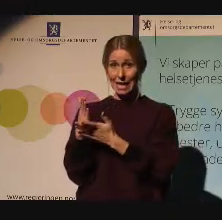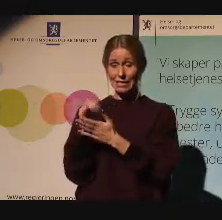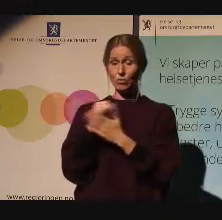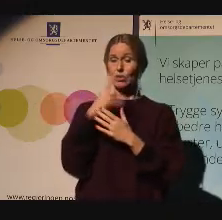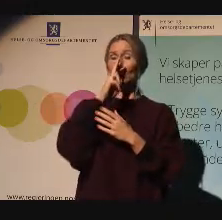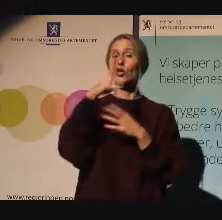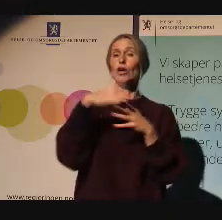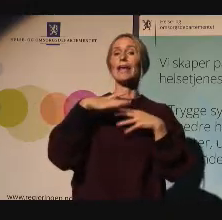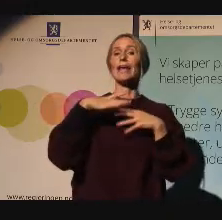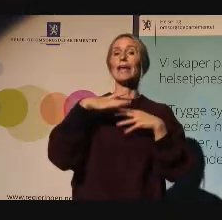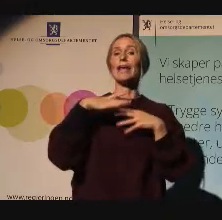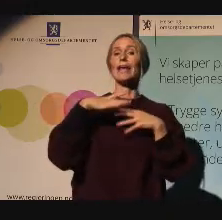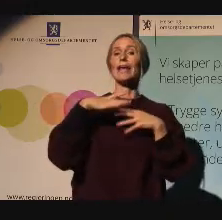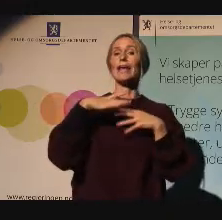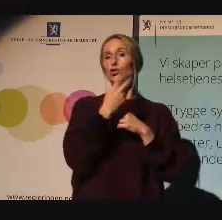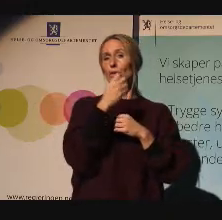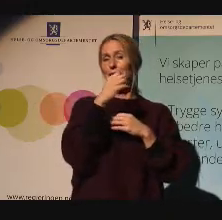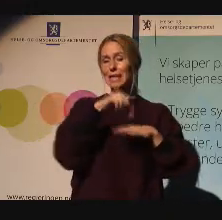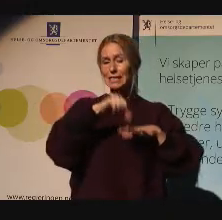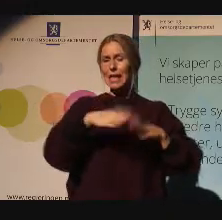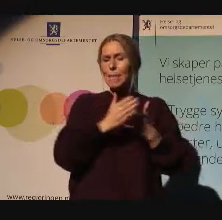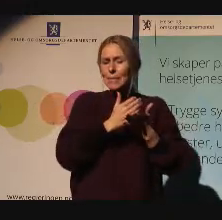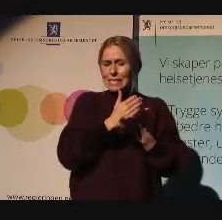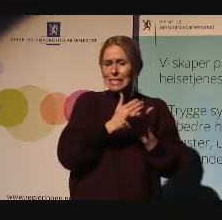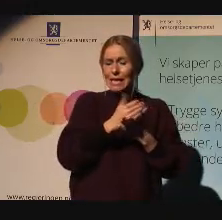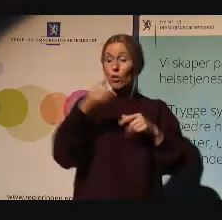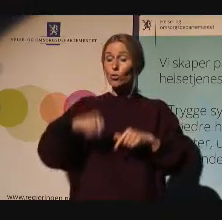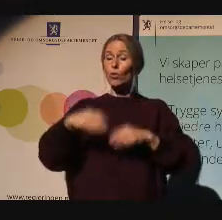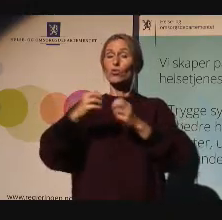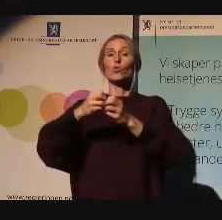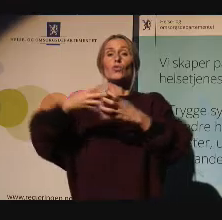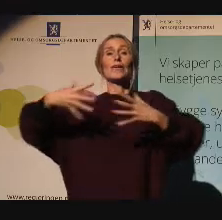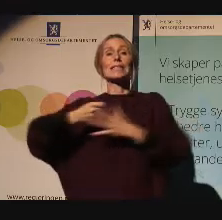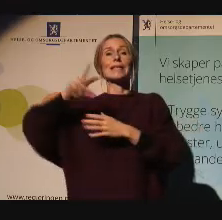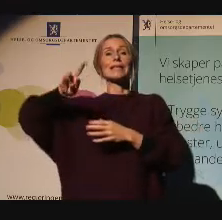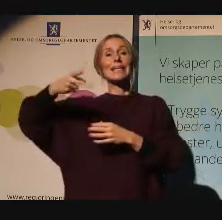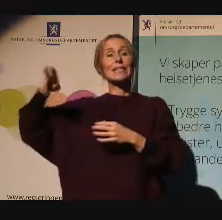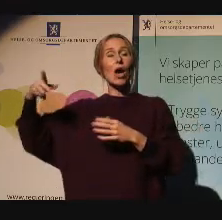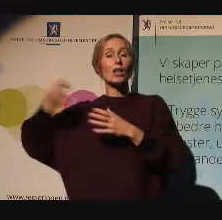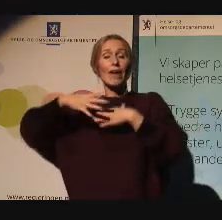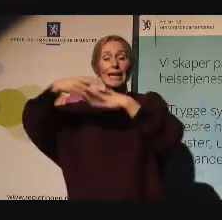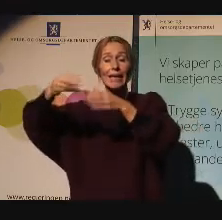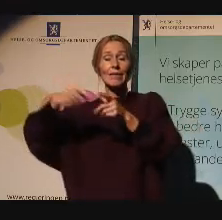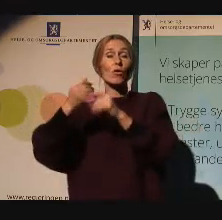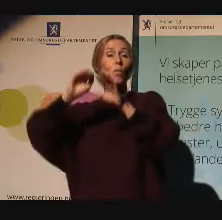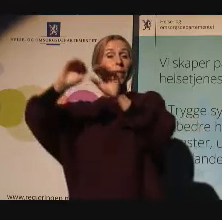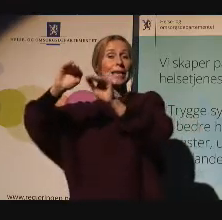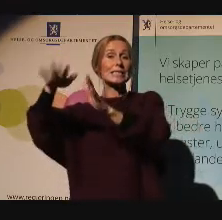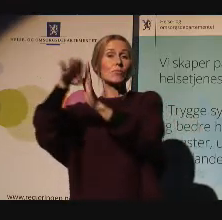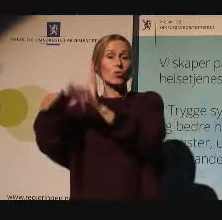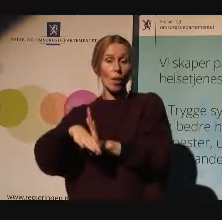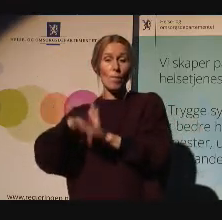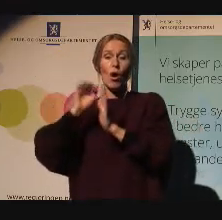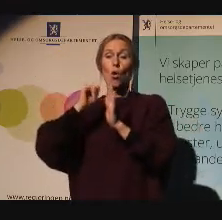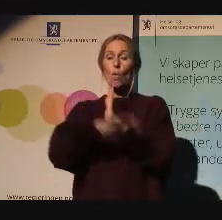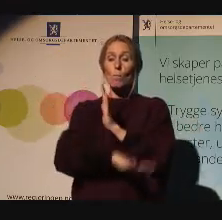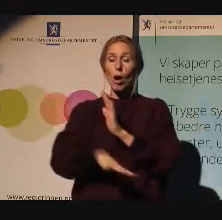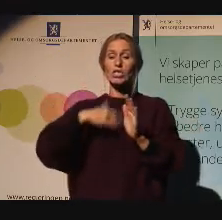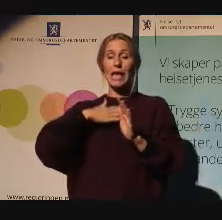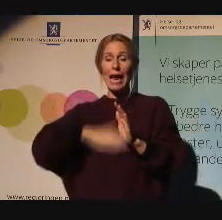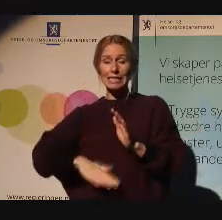fra 2016, og det utvikles nå en digital veiledning eller opplæringsprogram om barns helse for ansatte